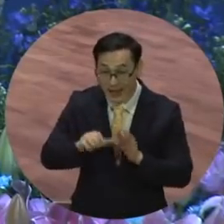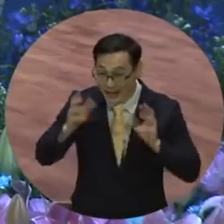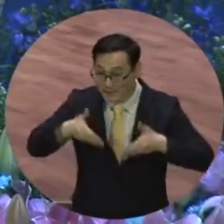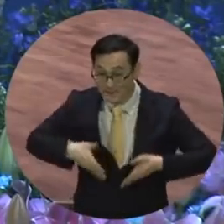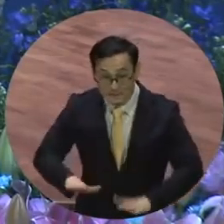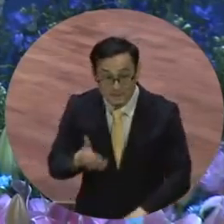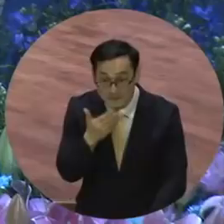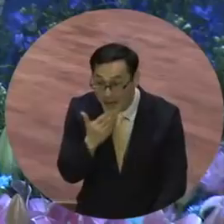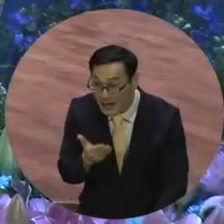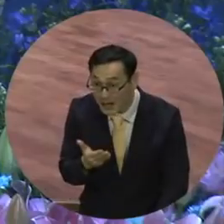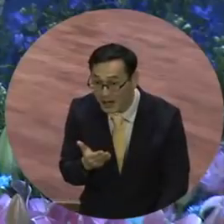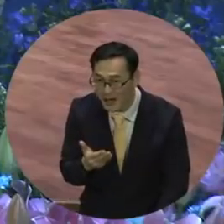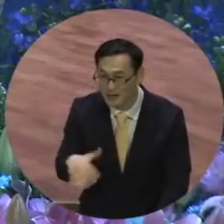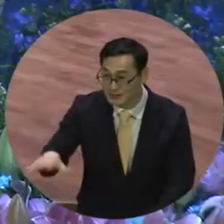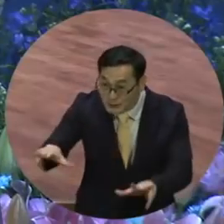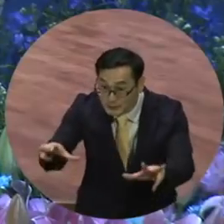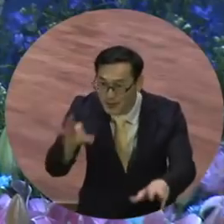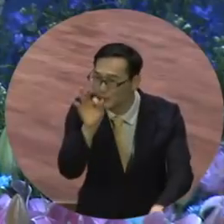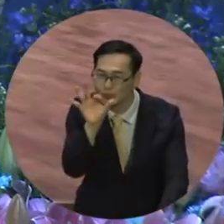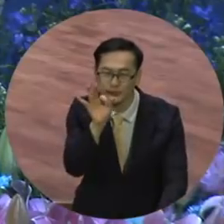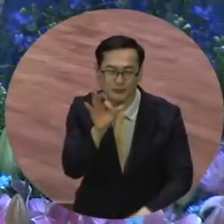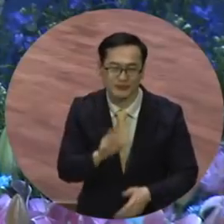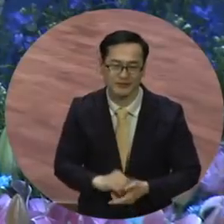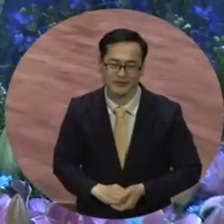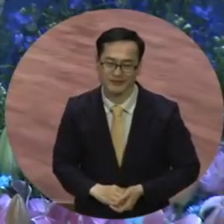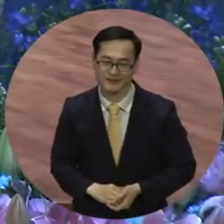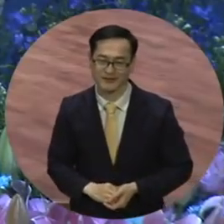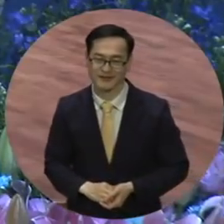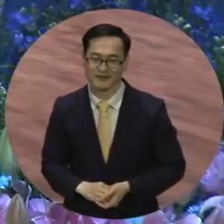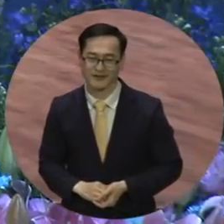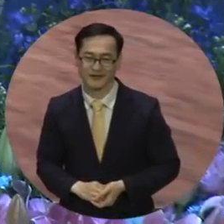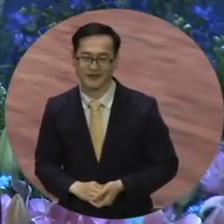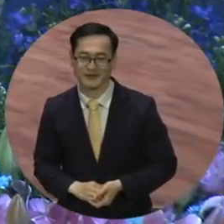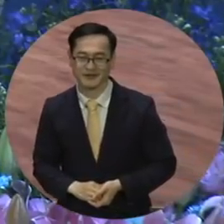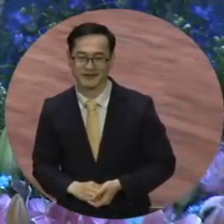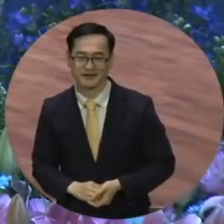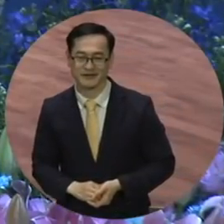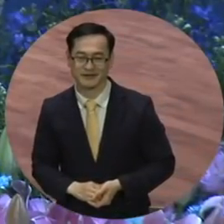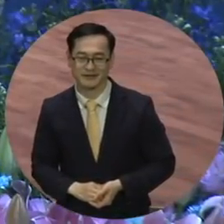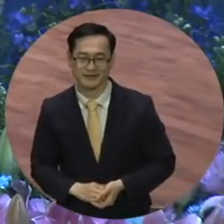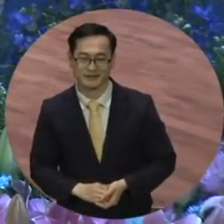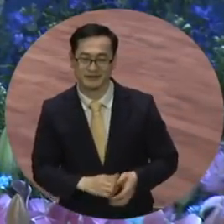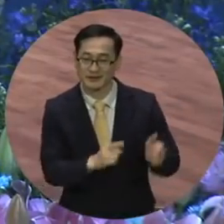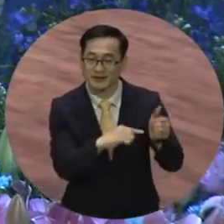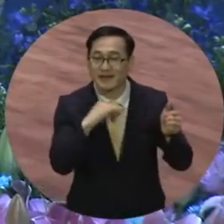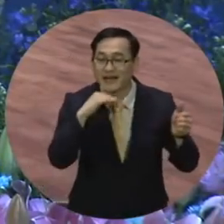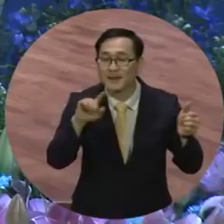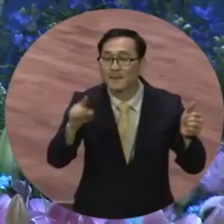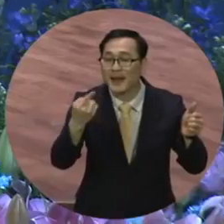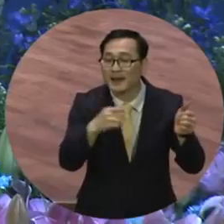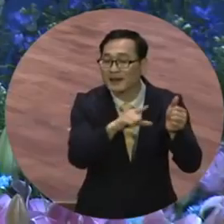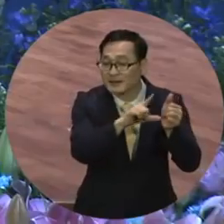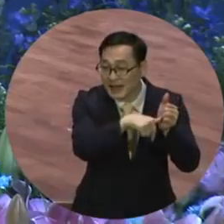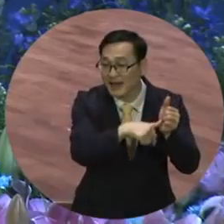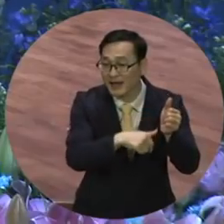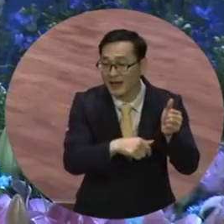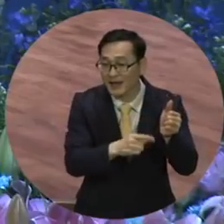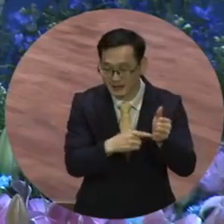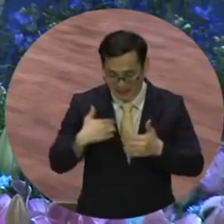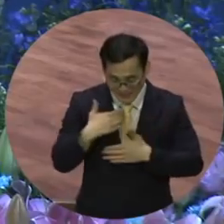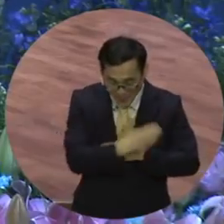때 아브라함이 아이를 낳았어요. 아, 아브라함은요, 100세가 되었을 때 자기